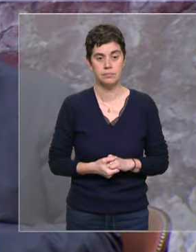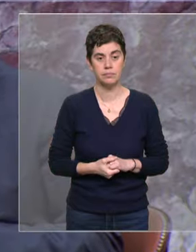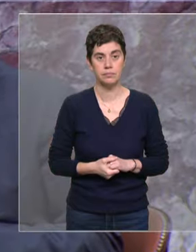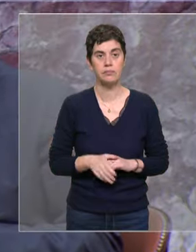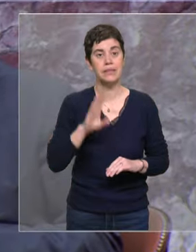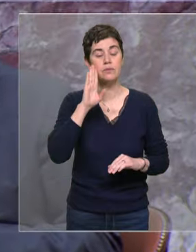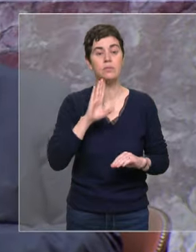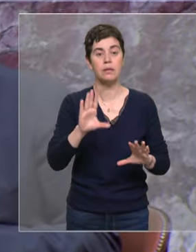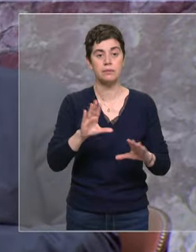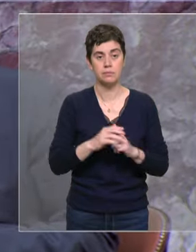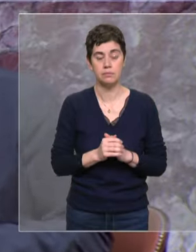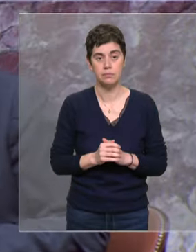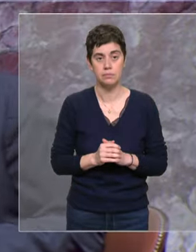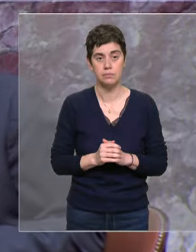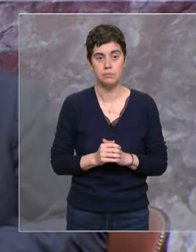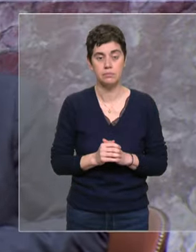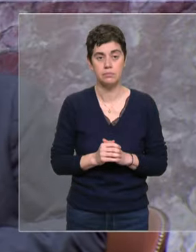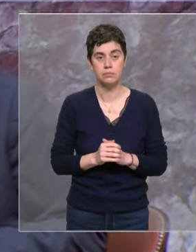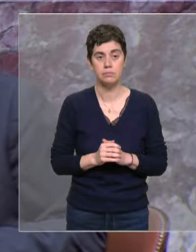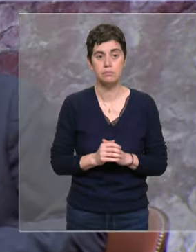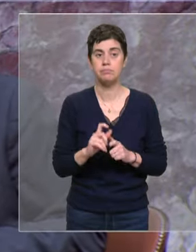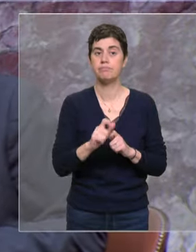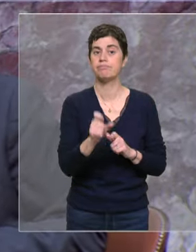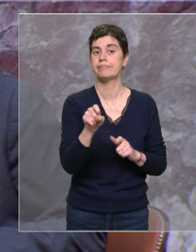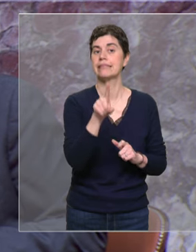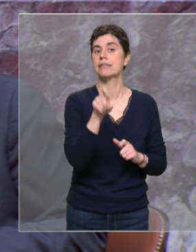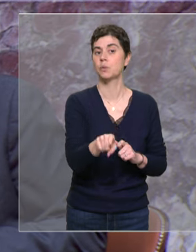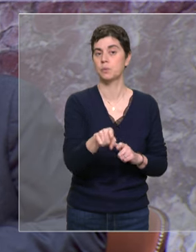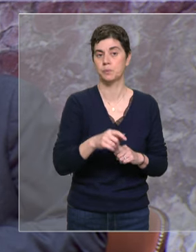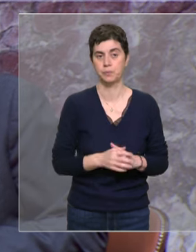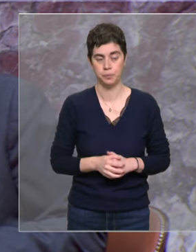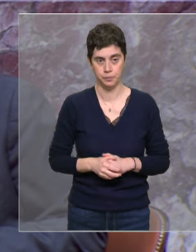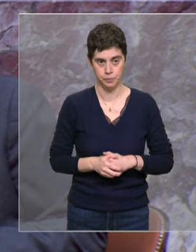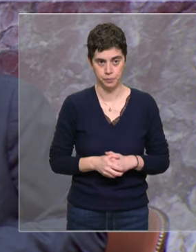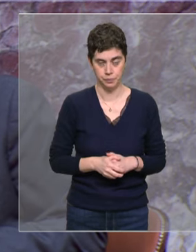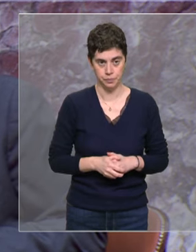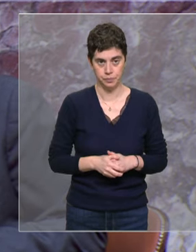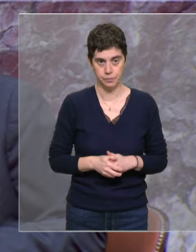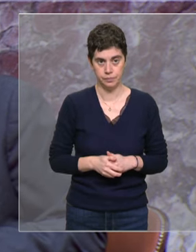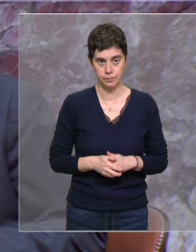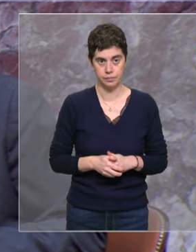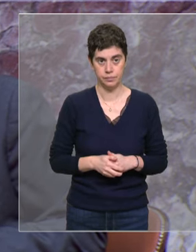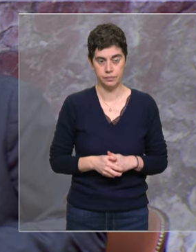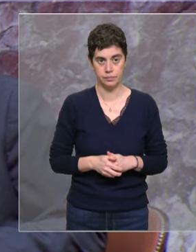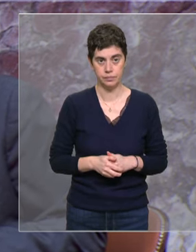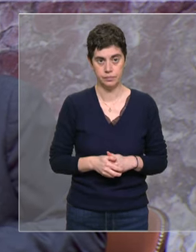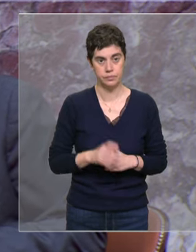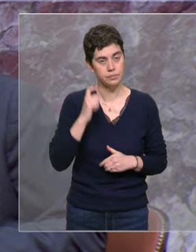S'il vous plaît, la parole est à Madame Catherine Couturier pour le groupe La France Insoumise.